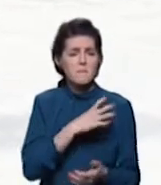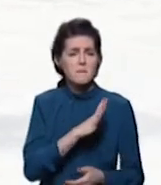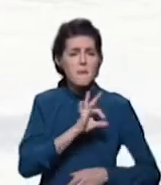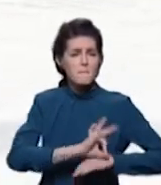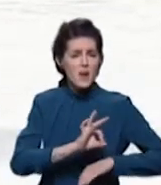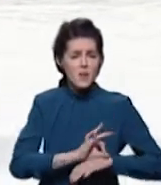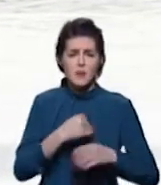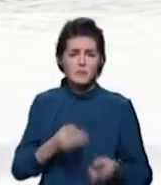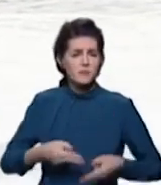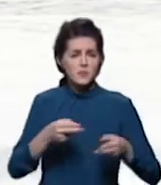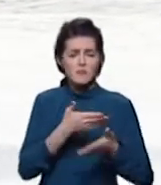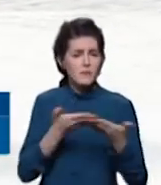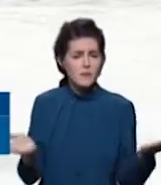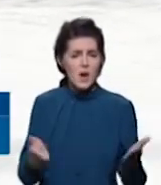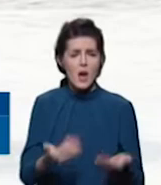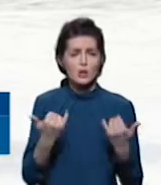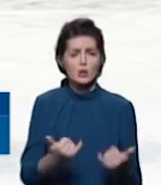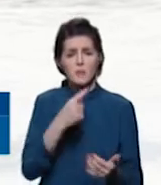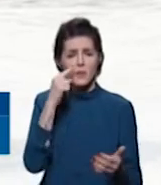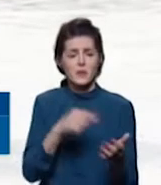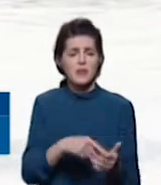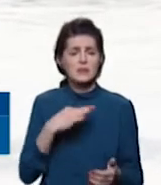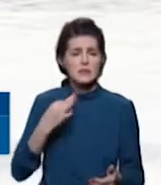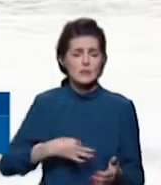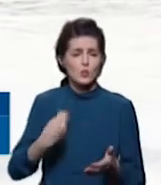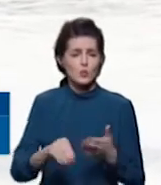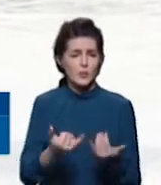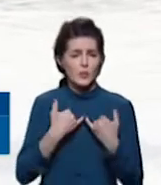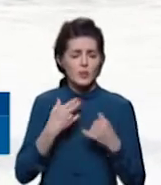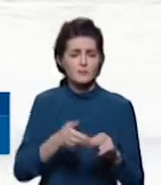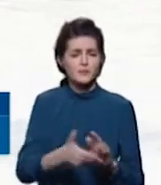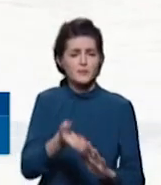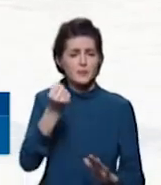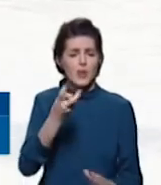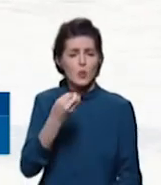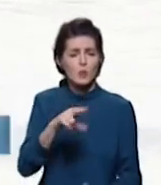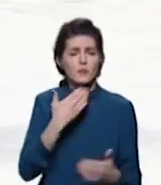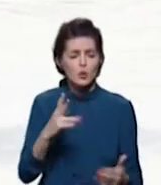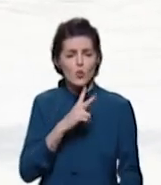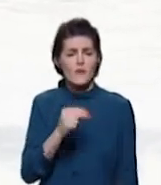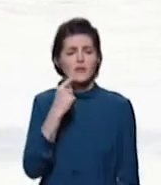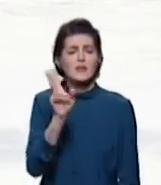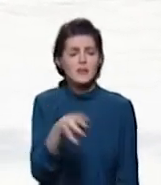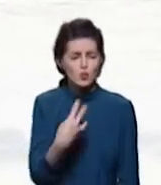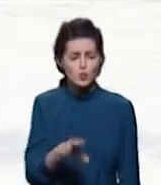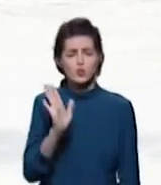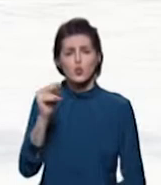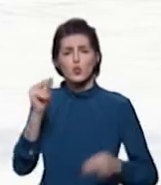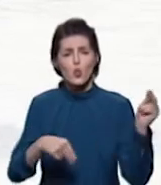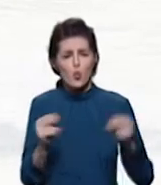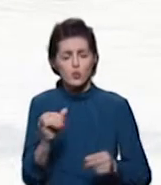не приїжджав. А це мене син мотеля купив, ну поїду хоч на останній льод. А дочка говорить, не їдь, буде дощ з